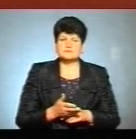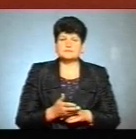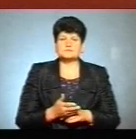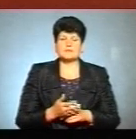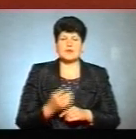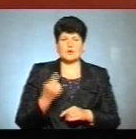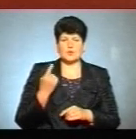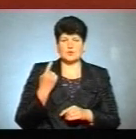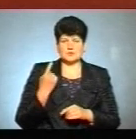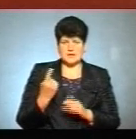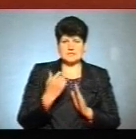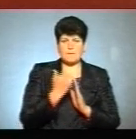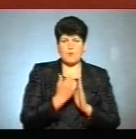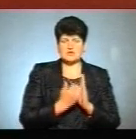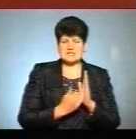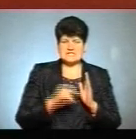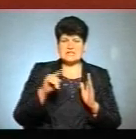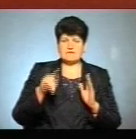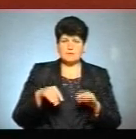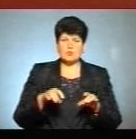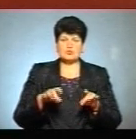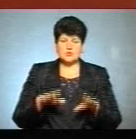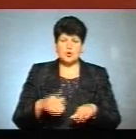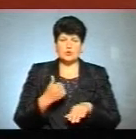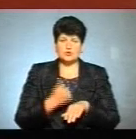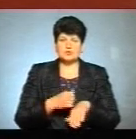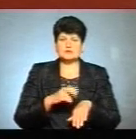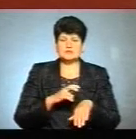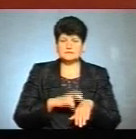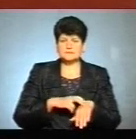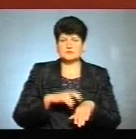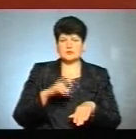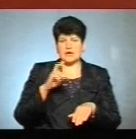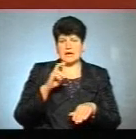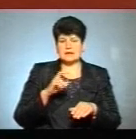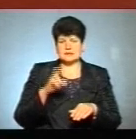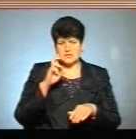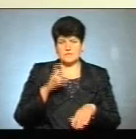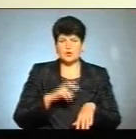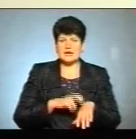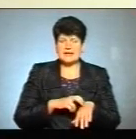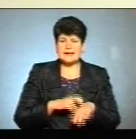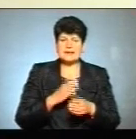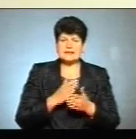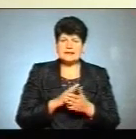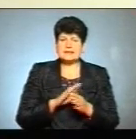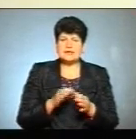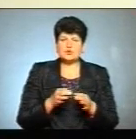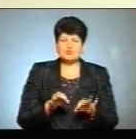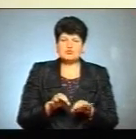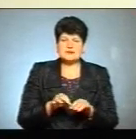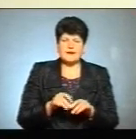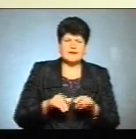одні із позицій і вимог постанови головного державного санітарного лікаря є недопущення